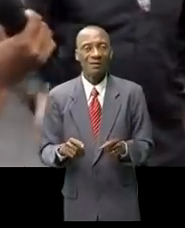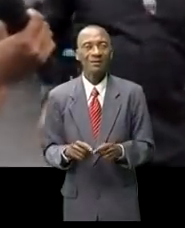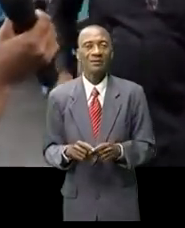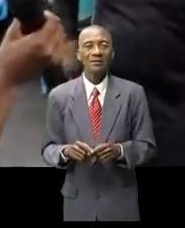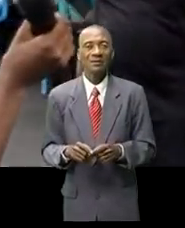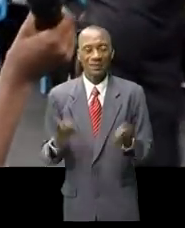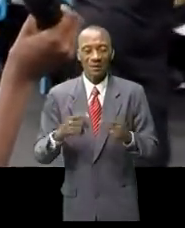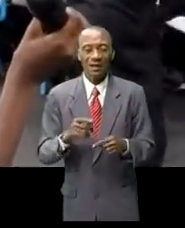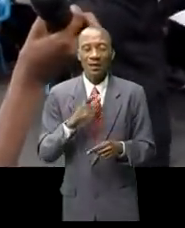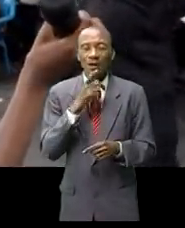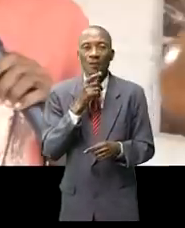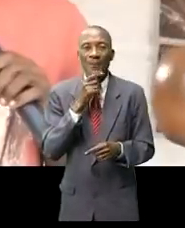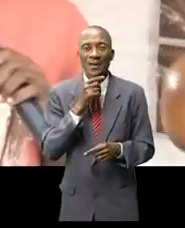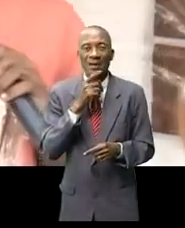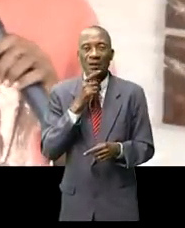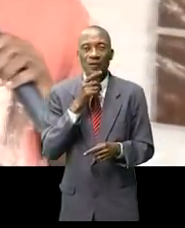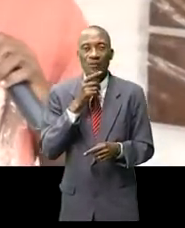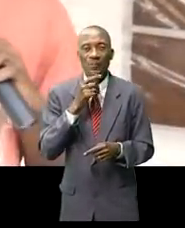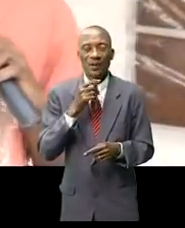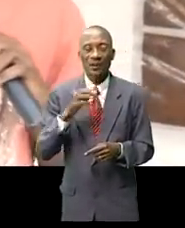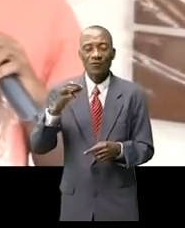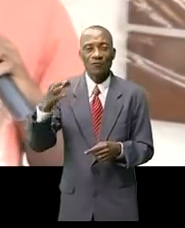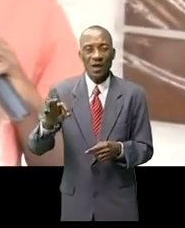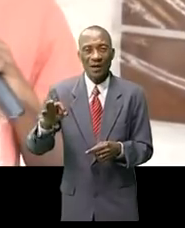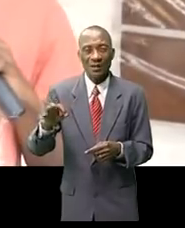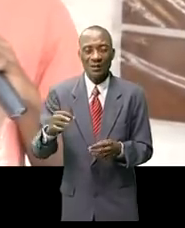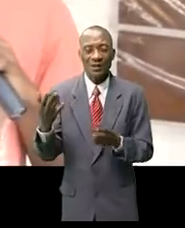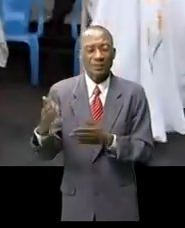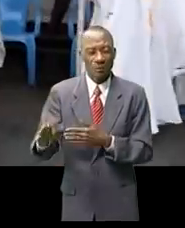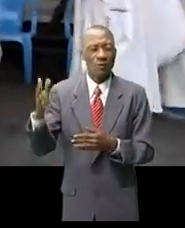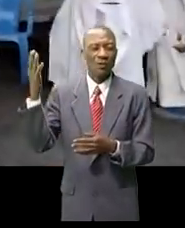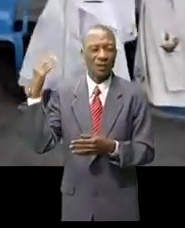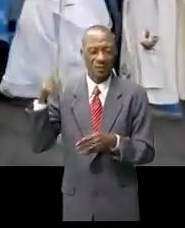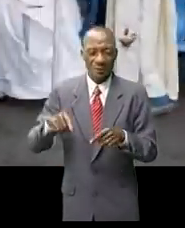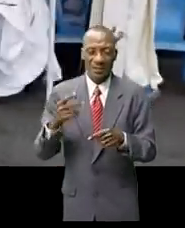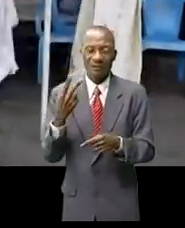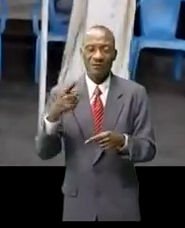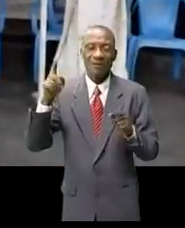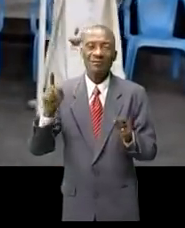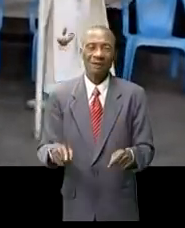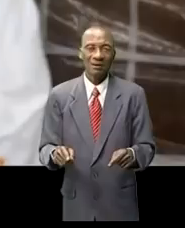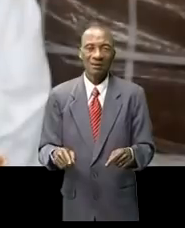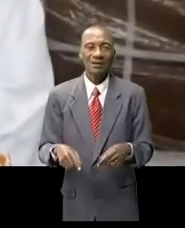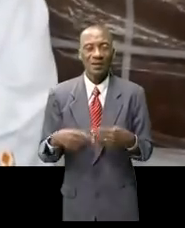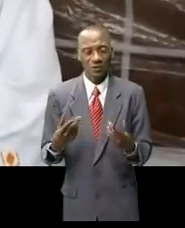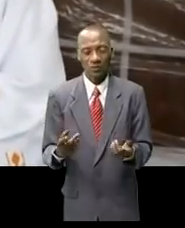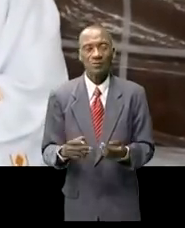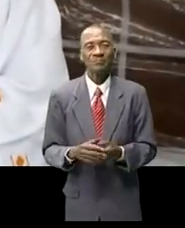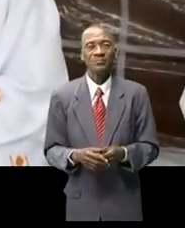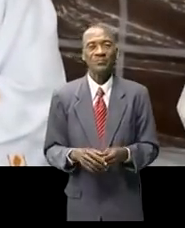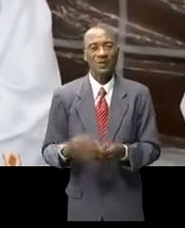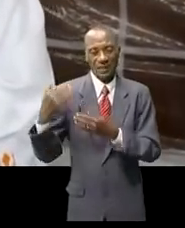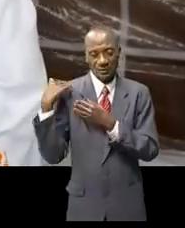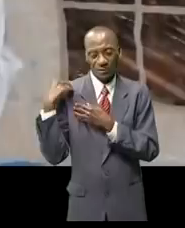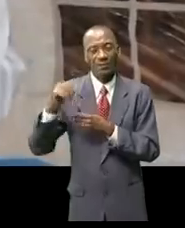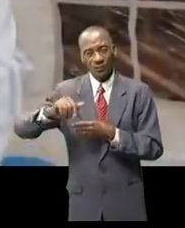père Franck Roélan. Des festivités ont été organisées au Home Augustin Mundjiba pour marquer d'une